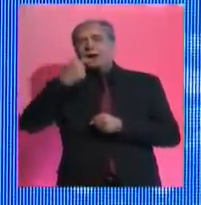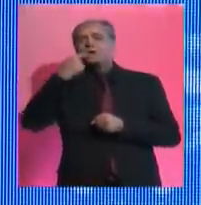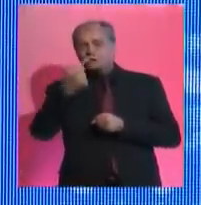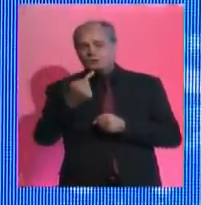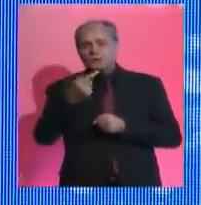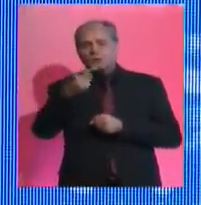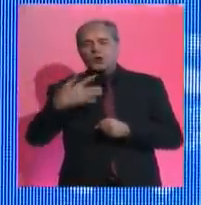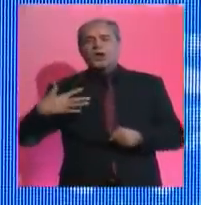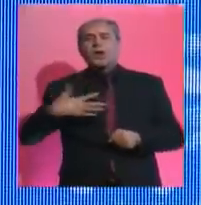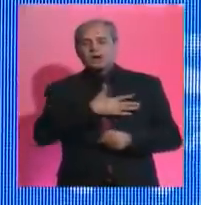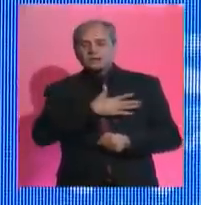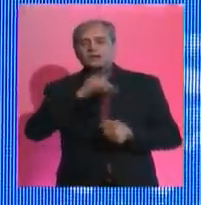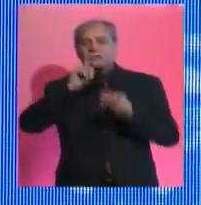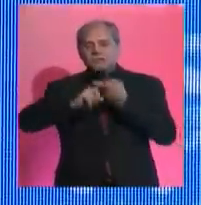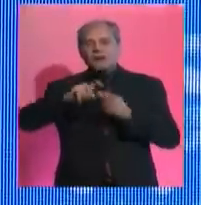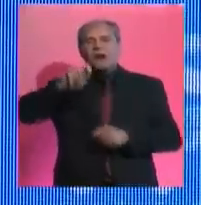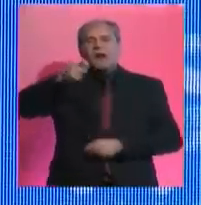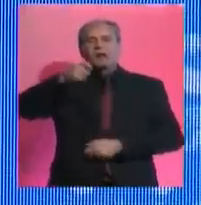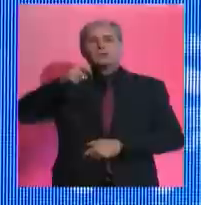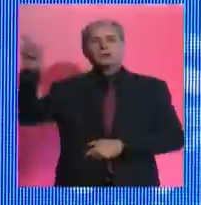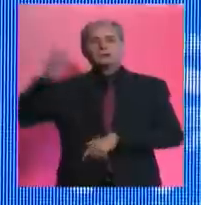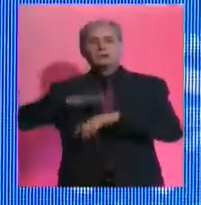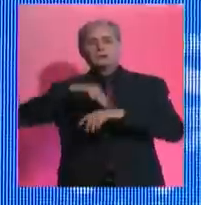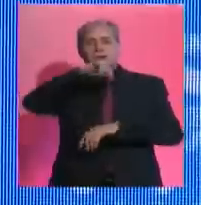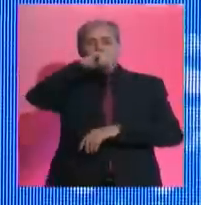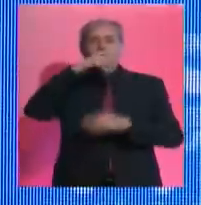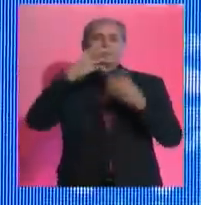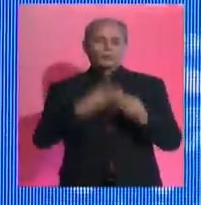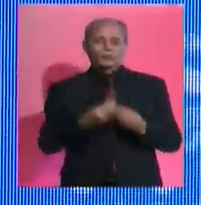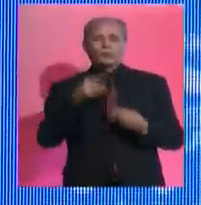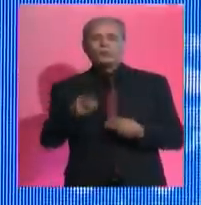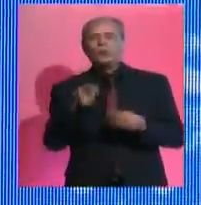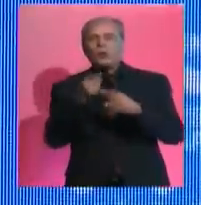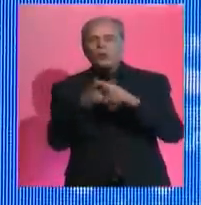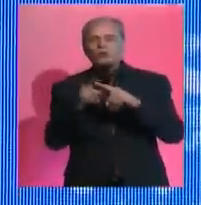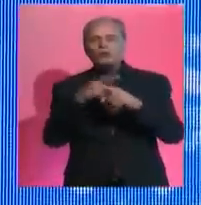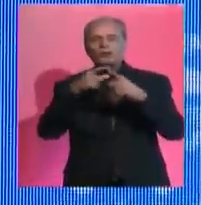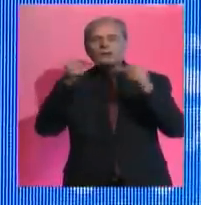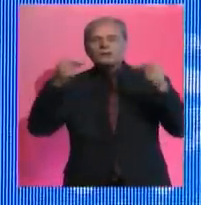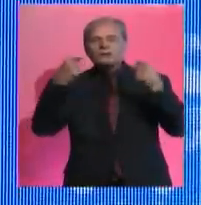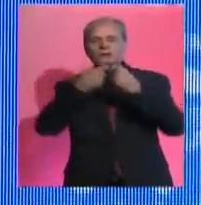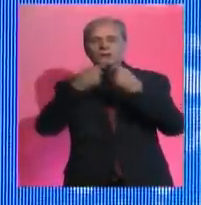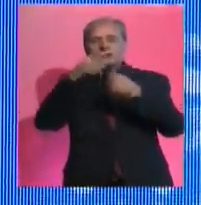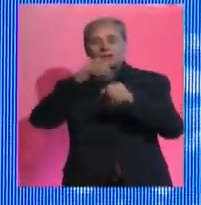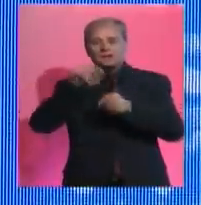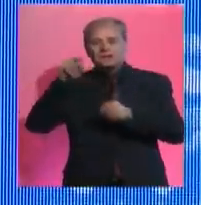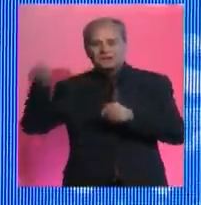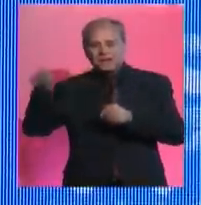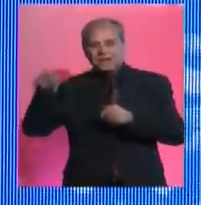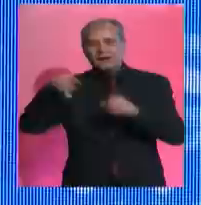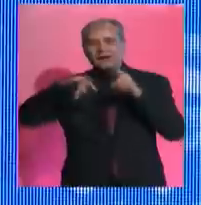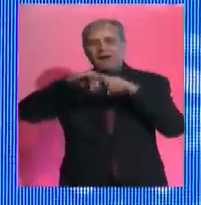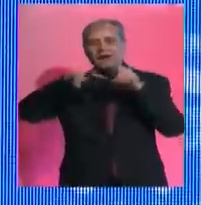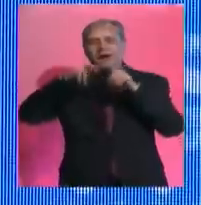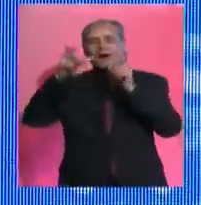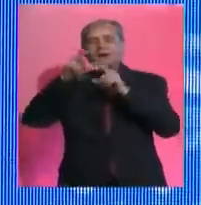bu Ecevit ve Erbakan'ın sayesindedir bu Hadise onun Kıbrıs Barış Harekatı ile Haşhaş